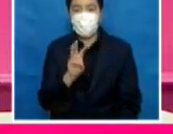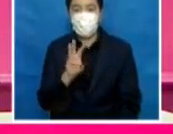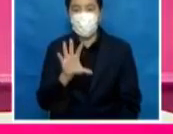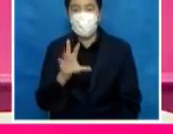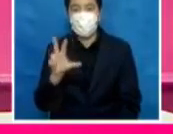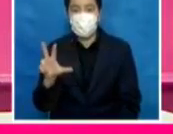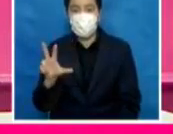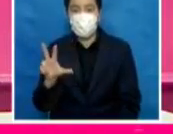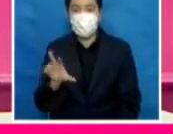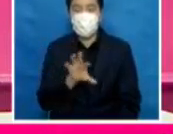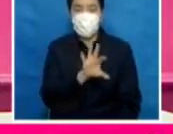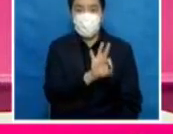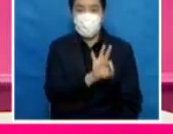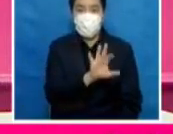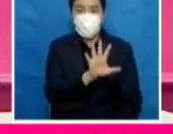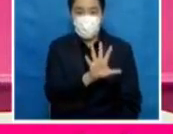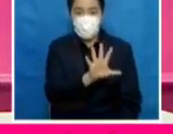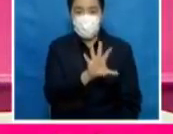5958653